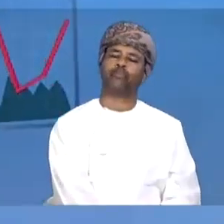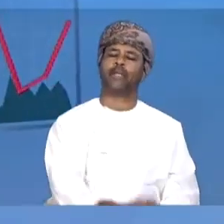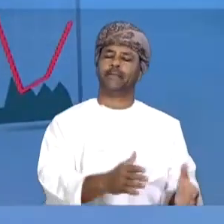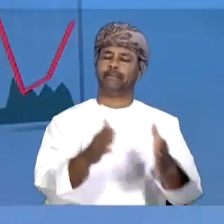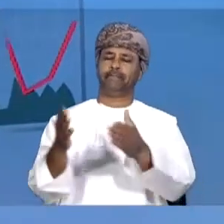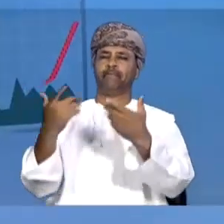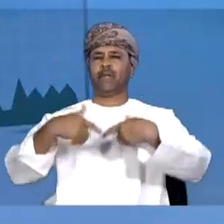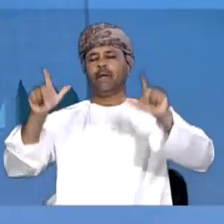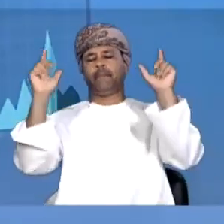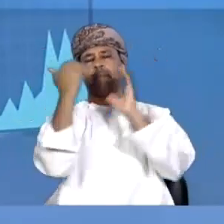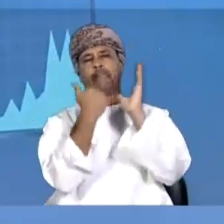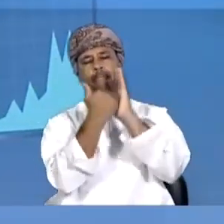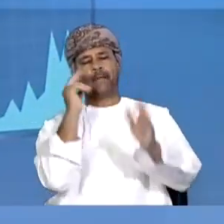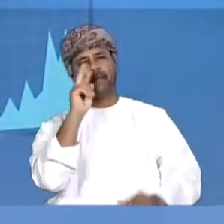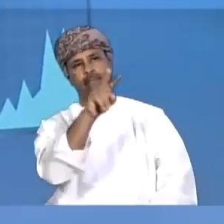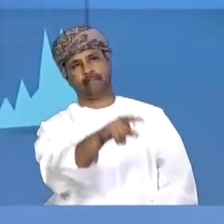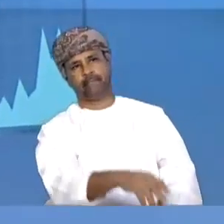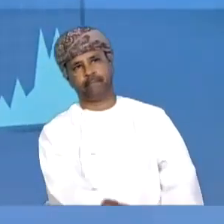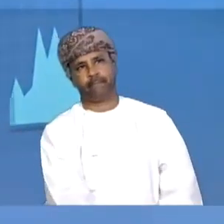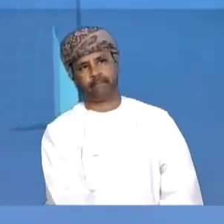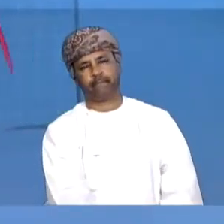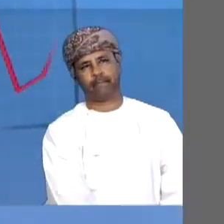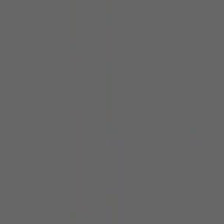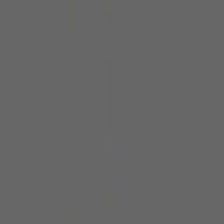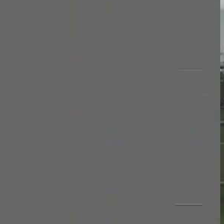وأيضا تتابعون في نشرتنا الاقتصادية.